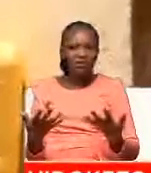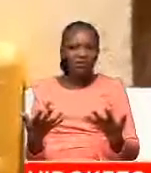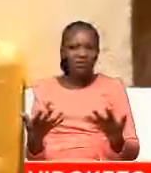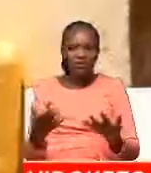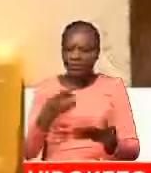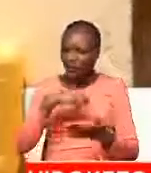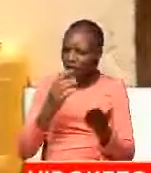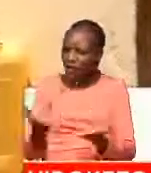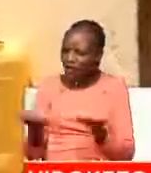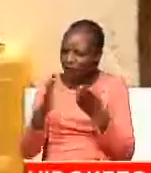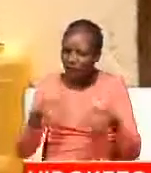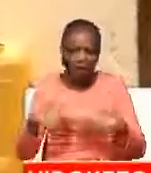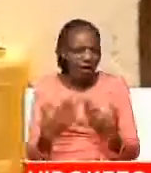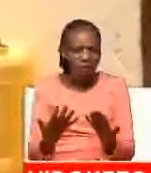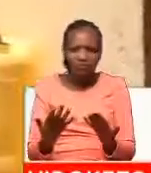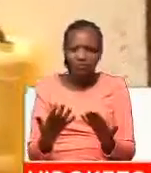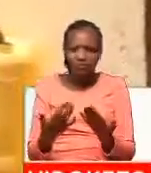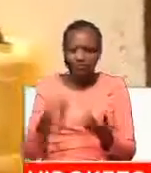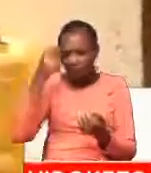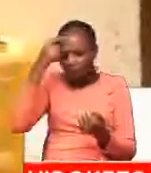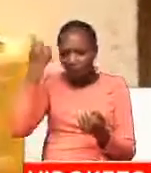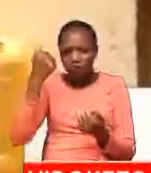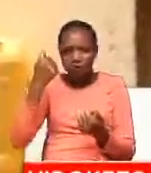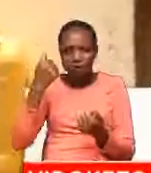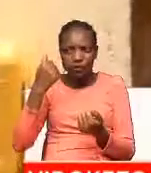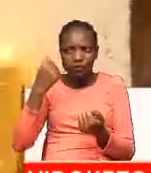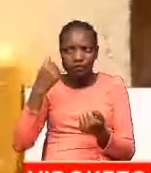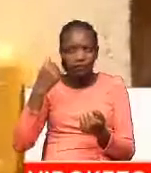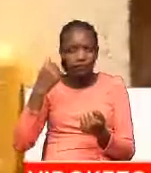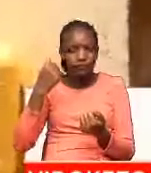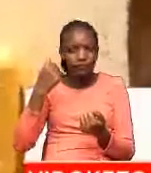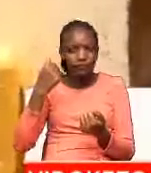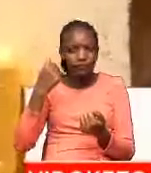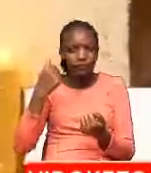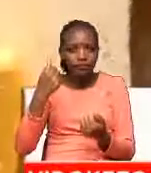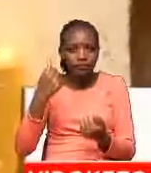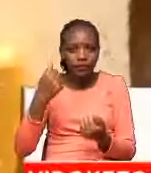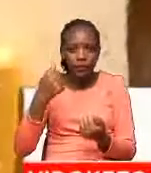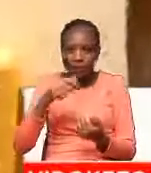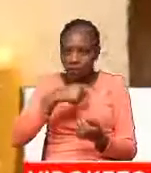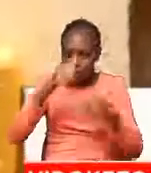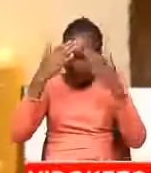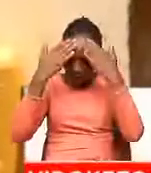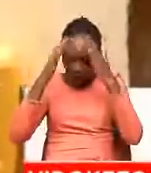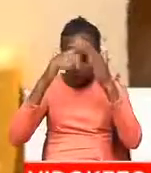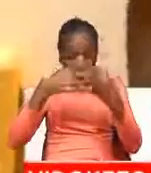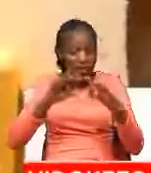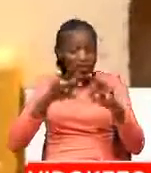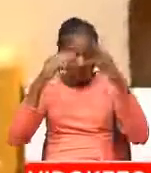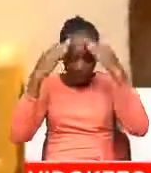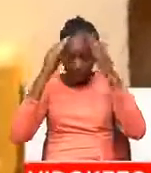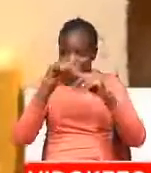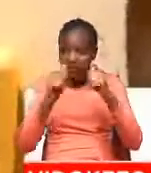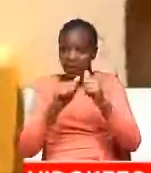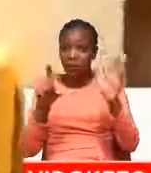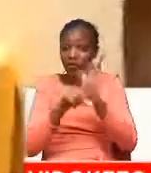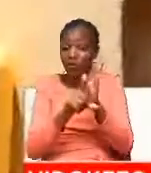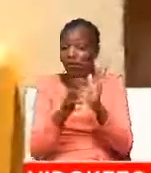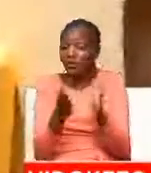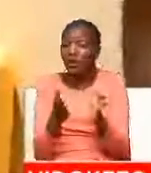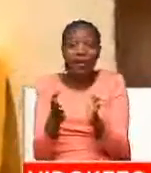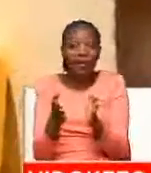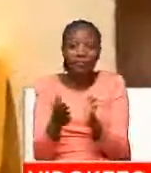tutailinda namna gani? Kwa sababu hatuoni kama wamezingatia yale ambayo wanafaa wazingatie, serikali